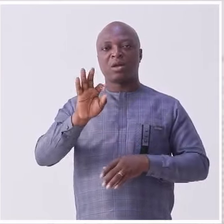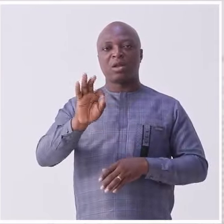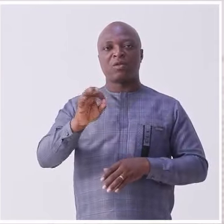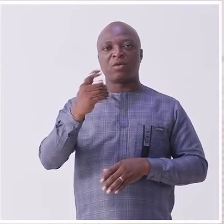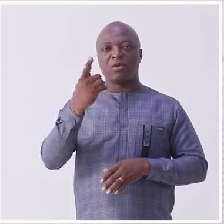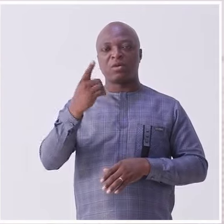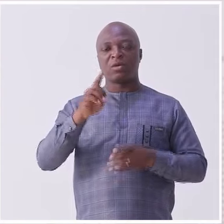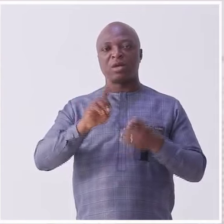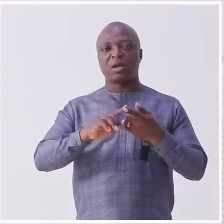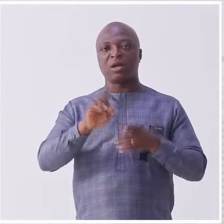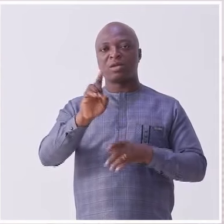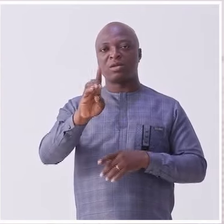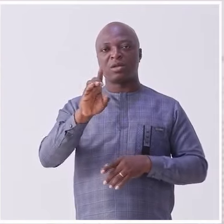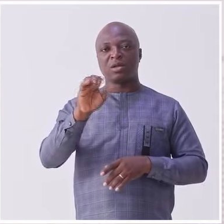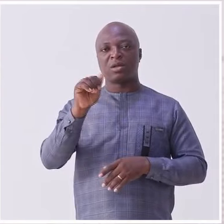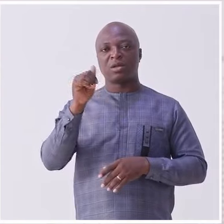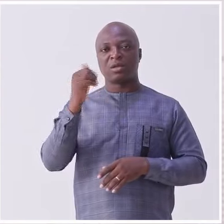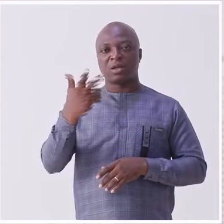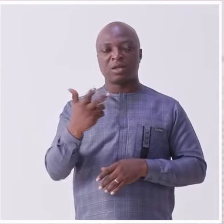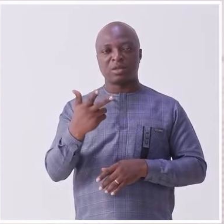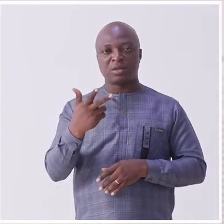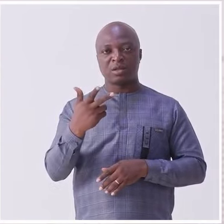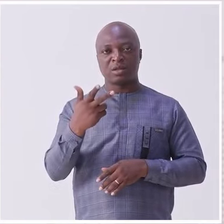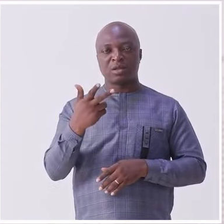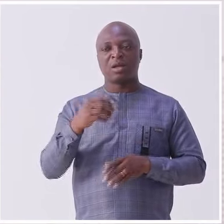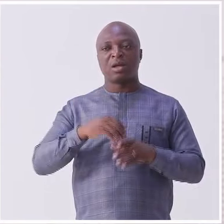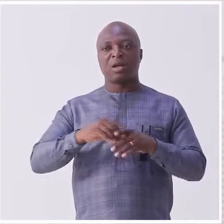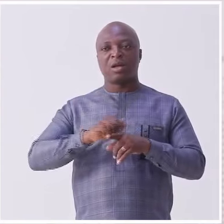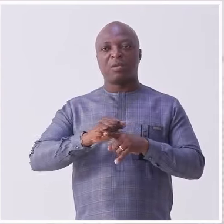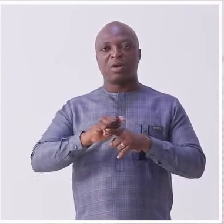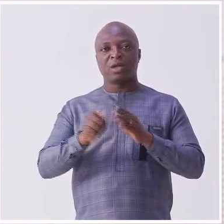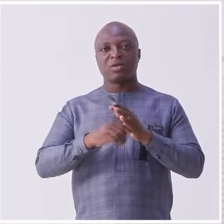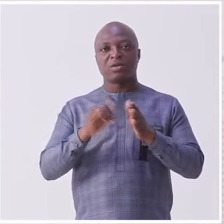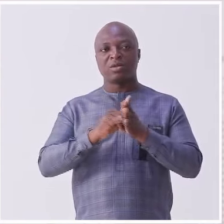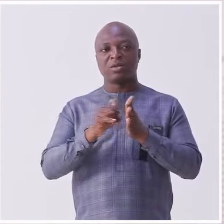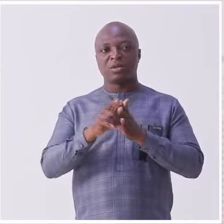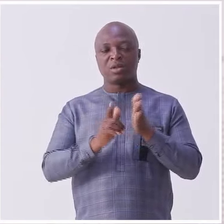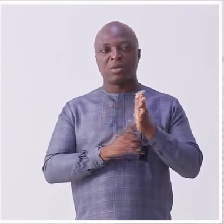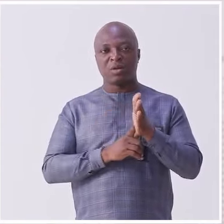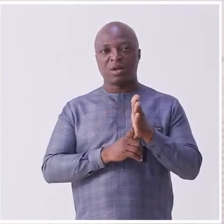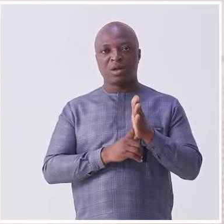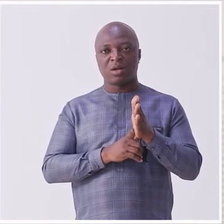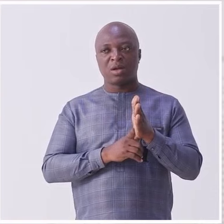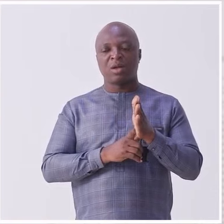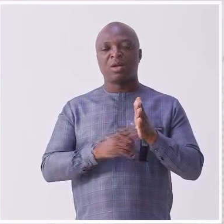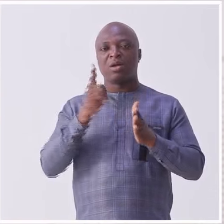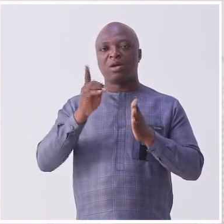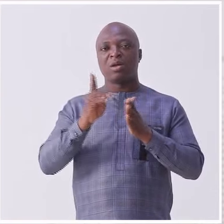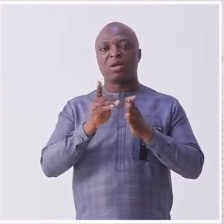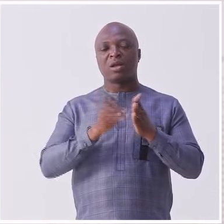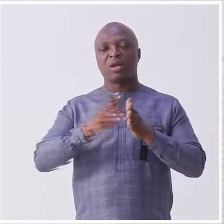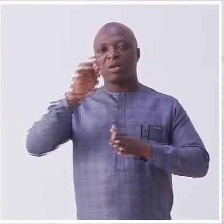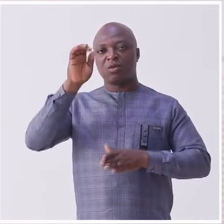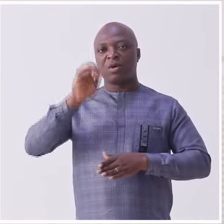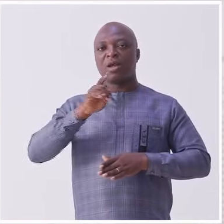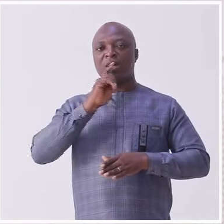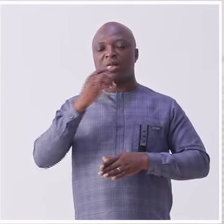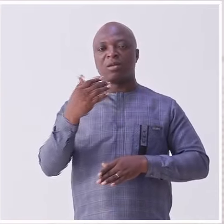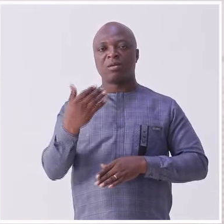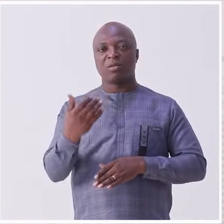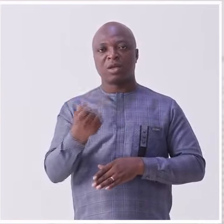91 à 113. En application de cette loi, un décret doit être